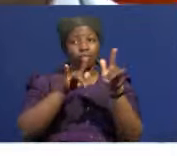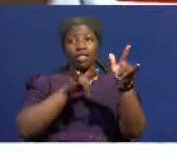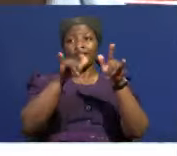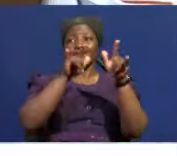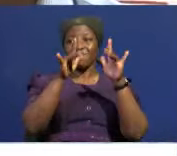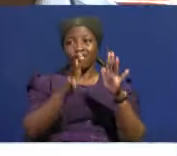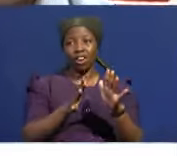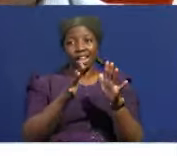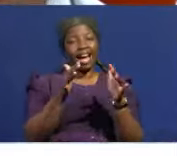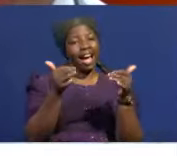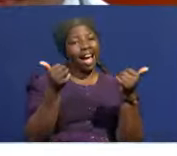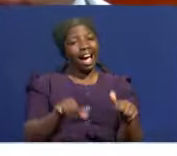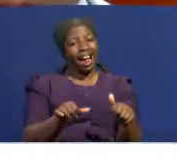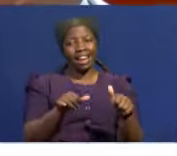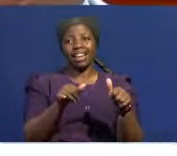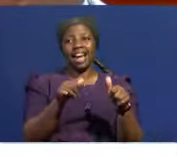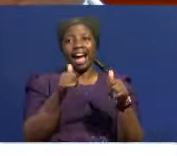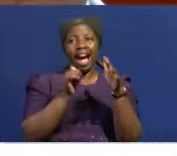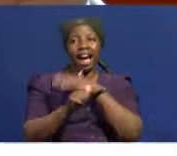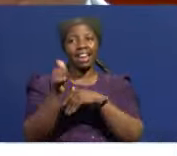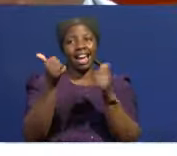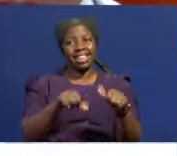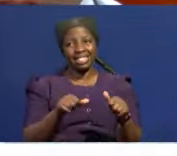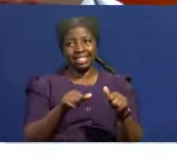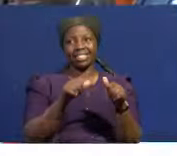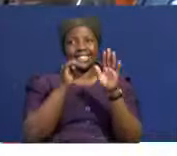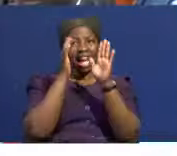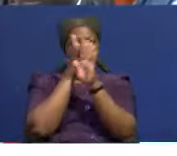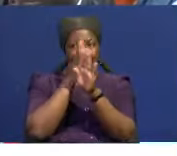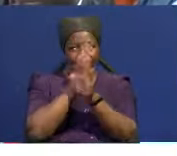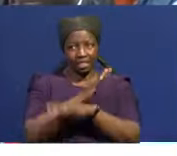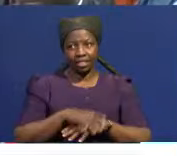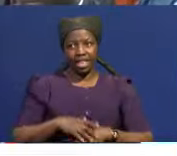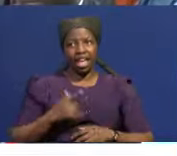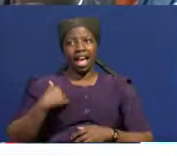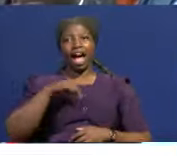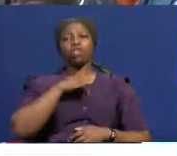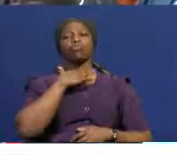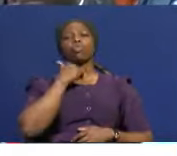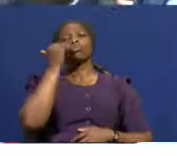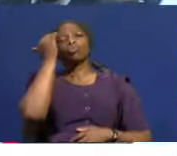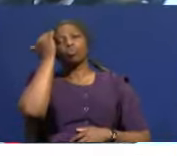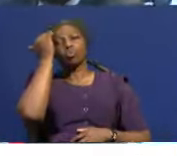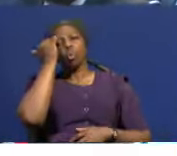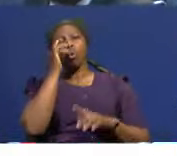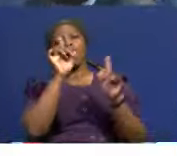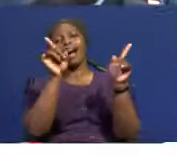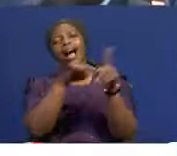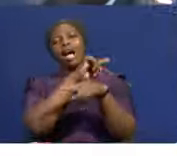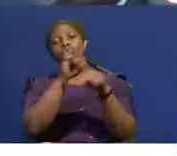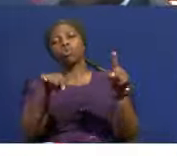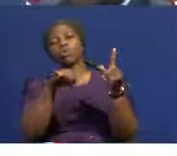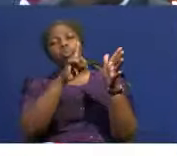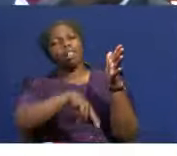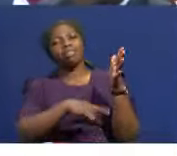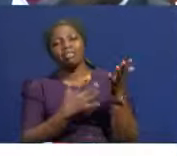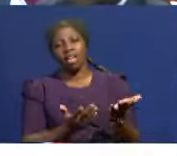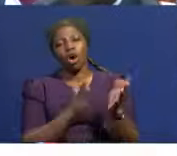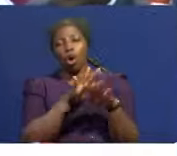whatever guise. So we need to know what actually was cancelled. All this is not before you, my